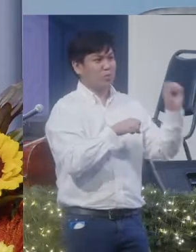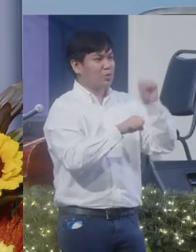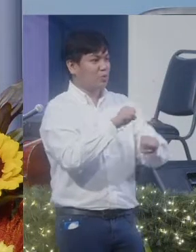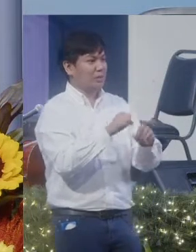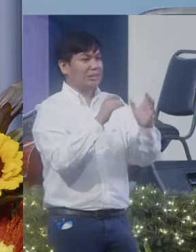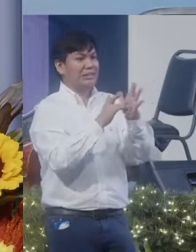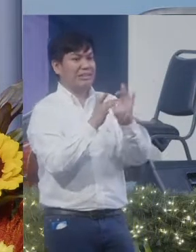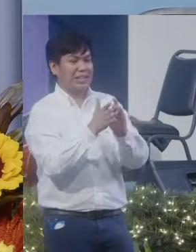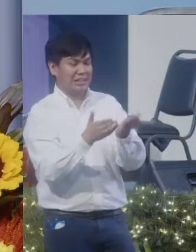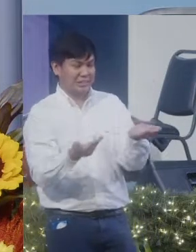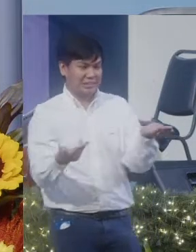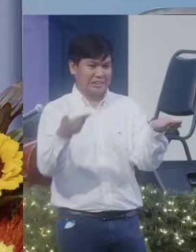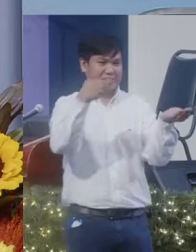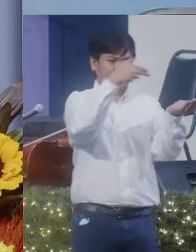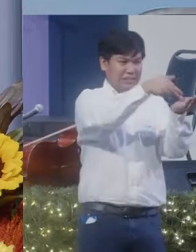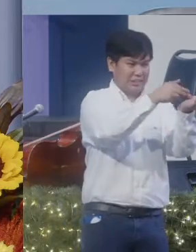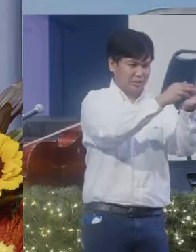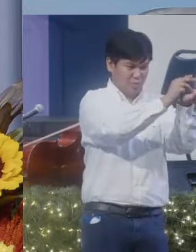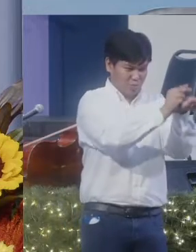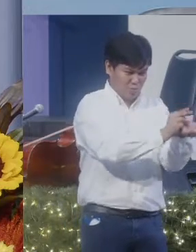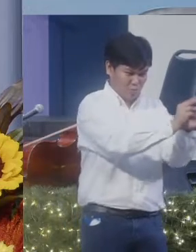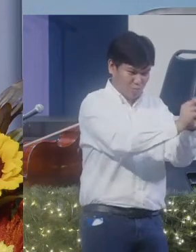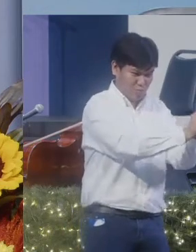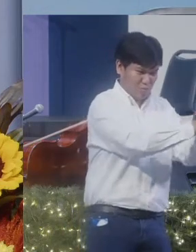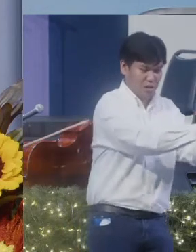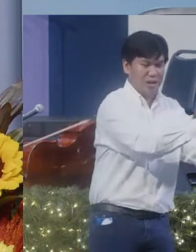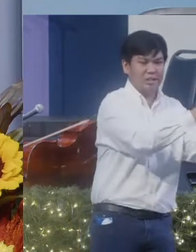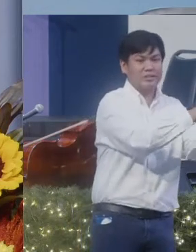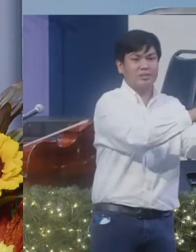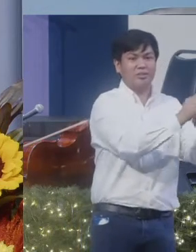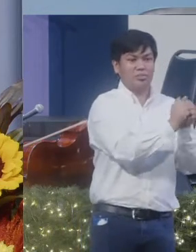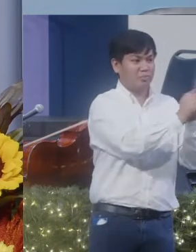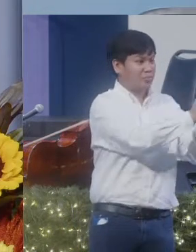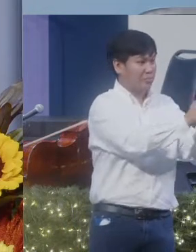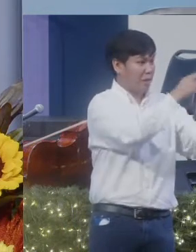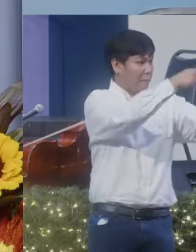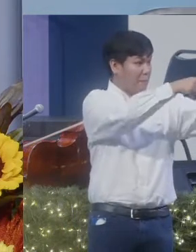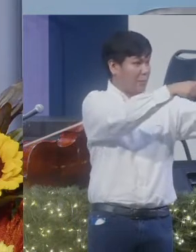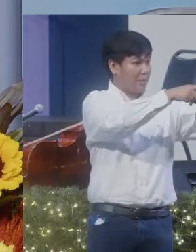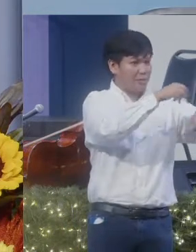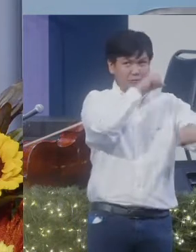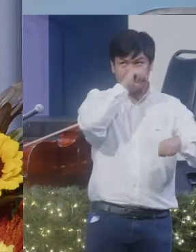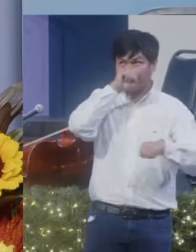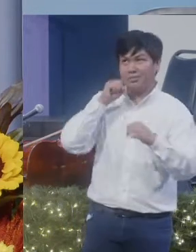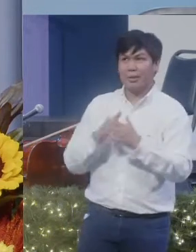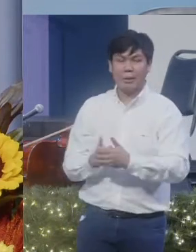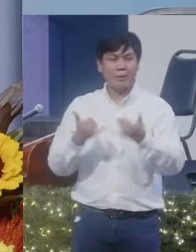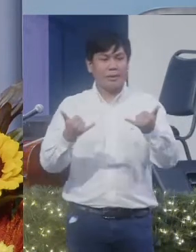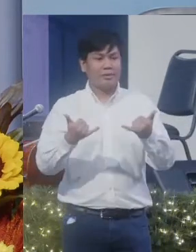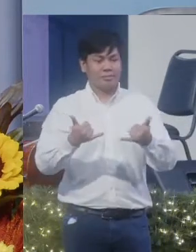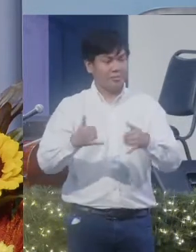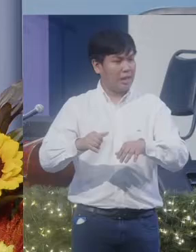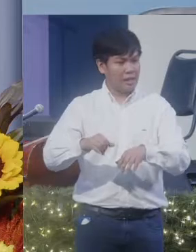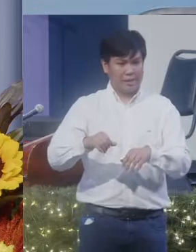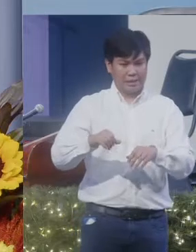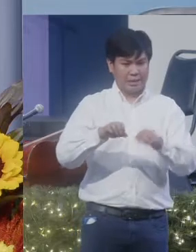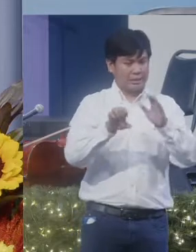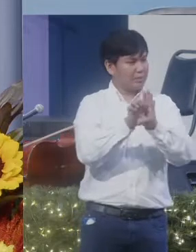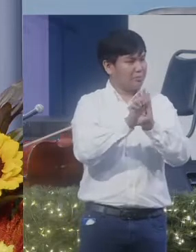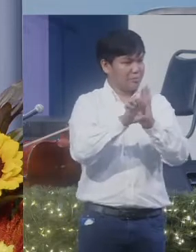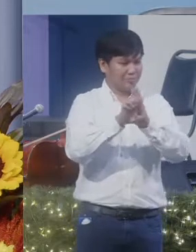ninyo ito yung Sea of Galilee, no? Ito yung shore, no? Kung makakapunta po kayo